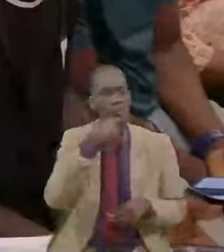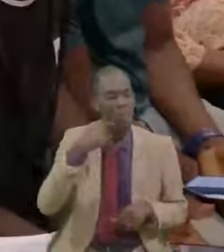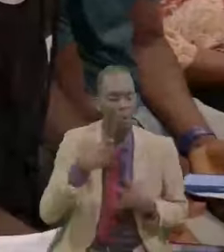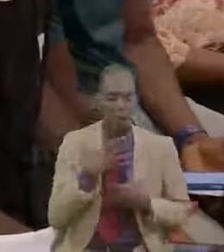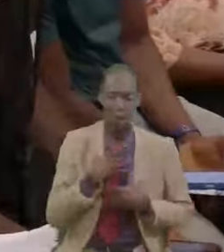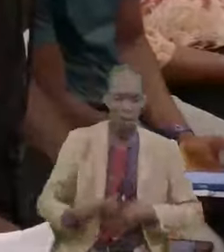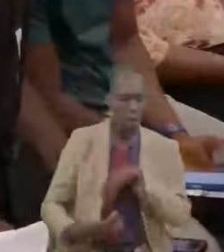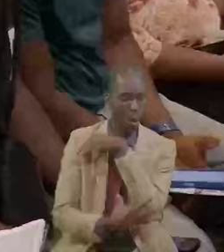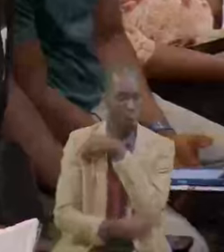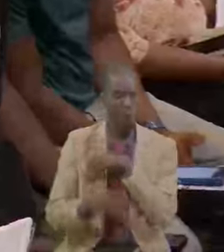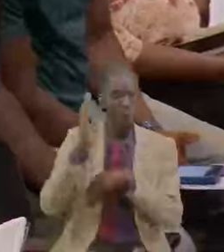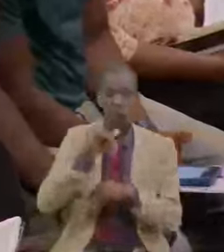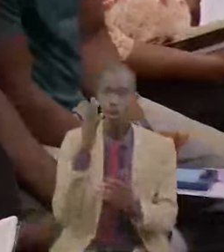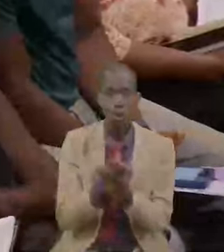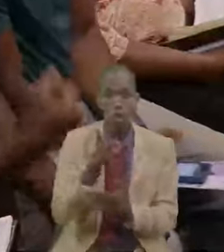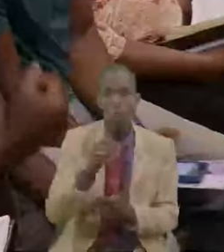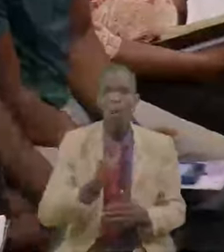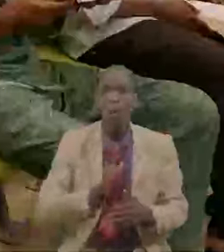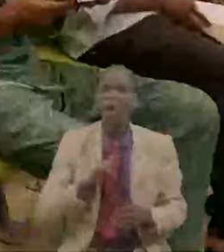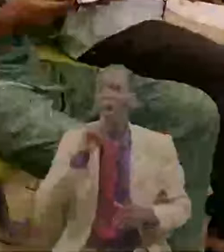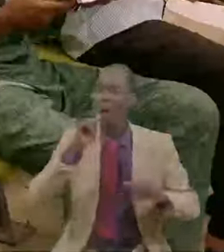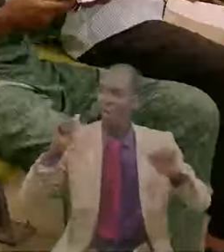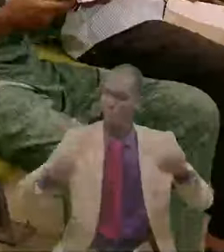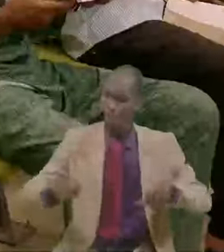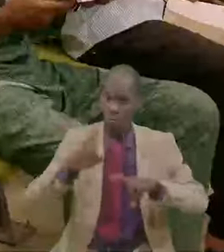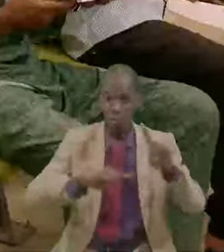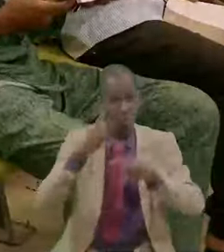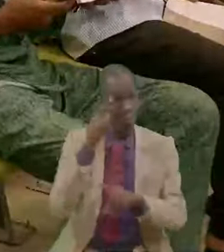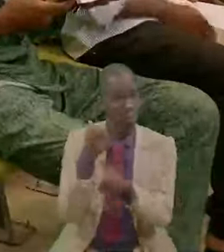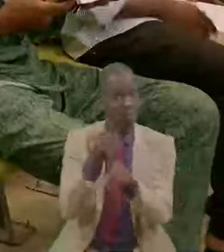La pénurie, la famine, la pauvreté ne vont pas m'empêcher, je suis bien capable.